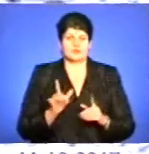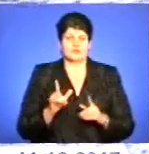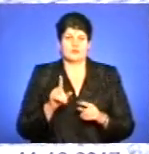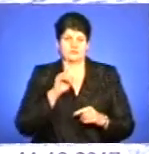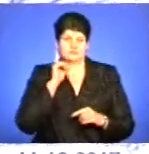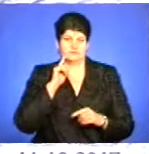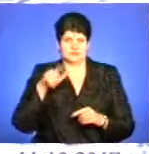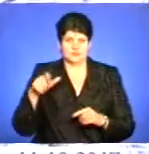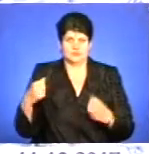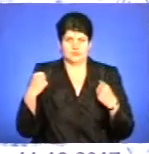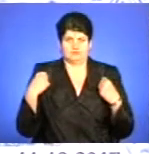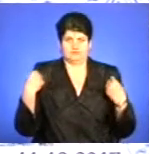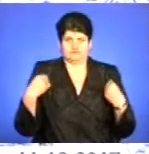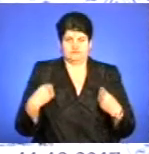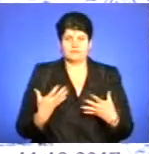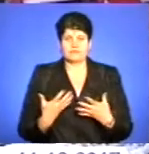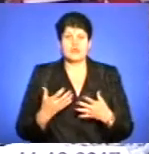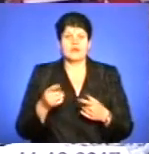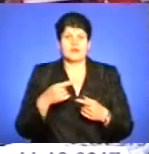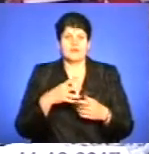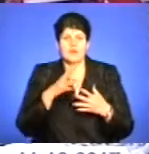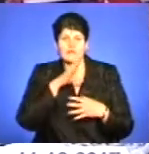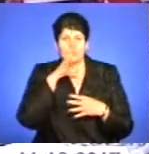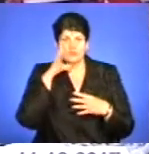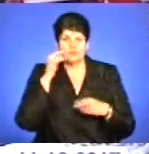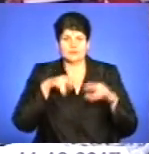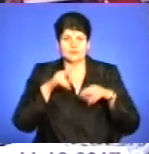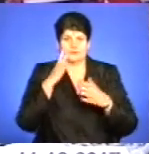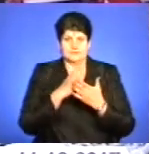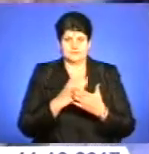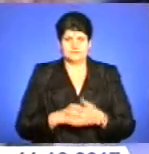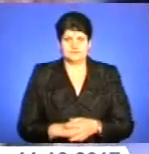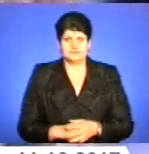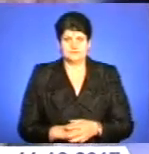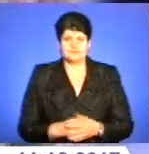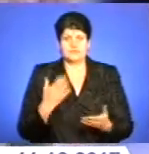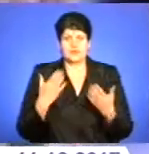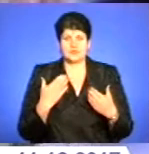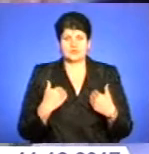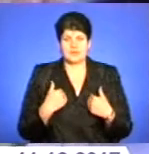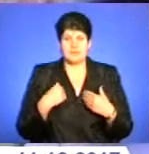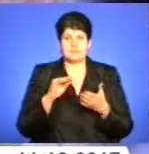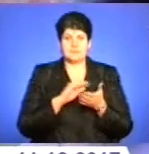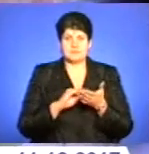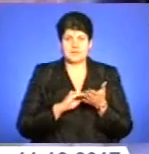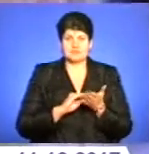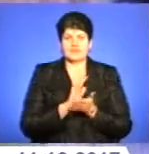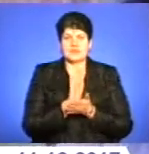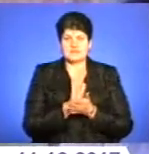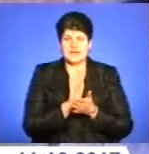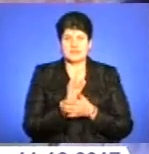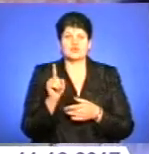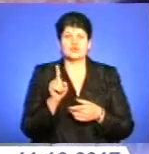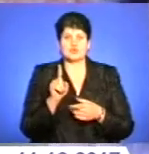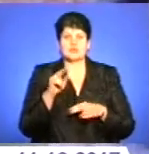не припиняють навіть вночі, що, на думку активістів, суперечить закону. Якщо нам пишуть в газетах, що